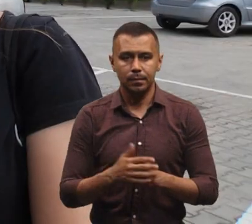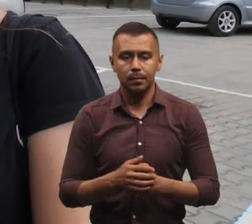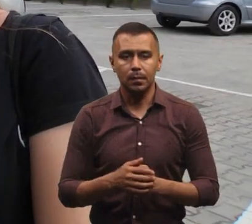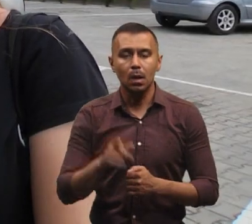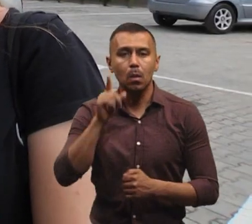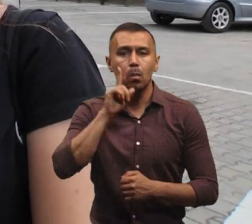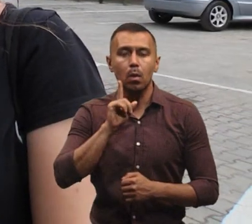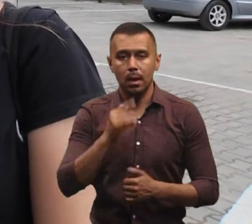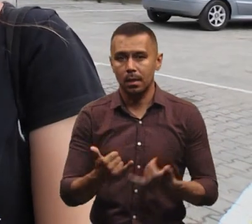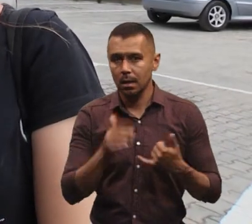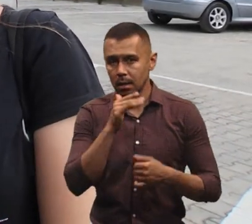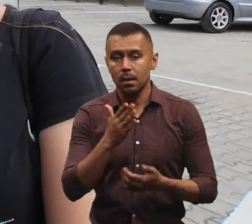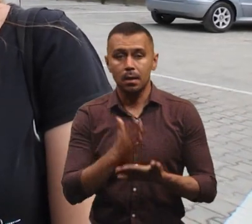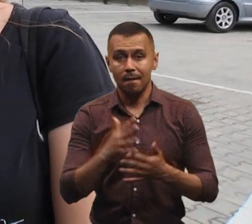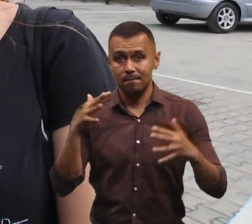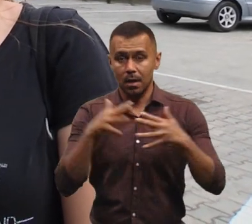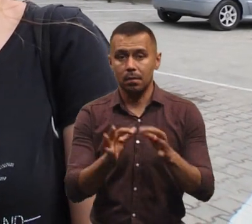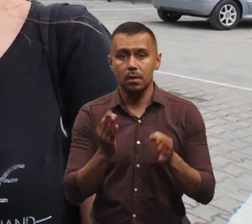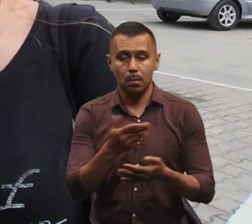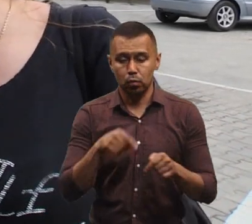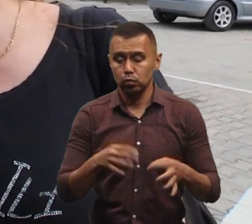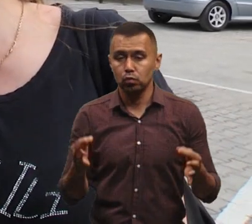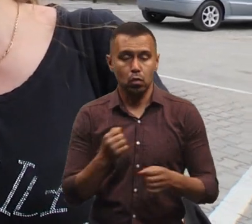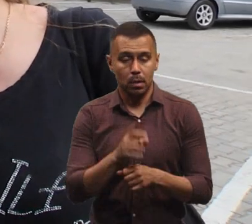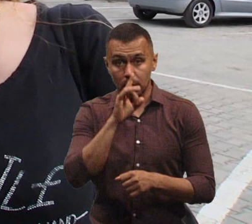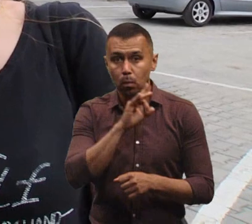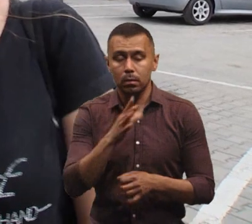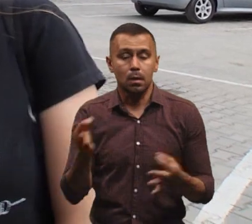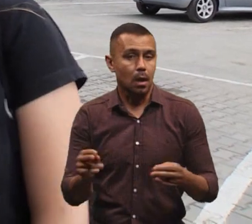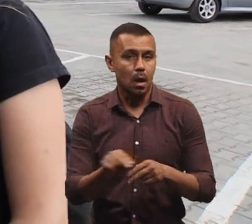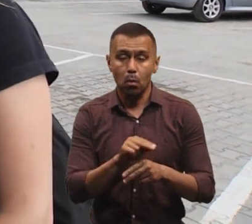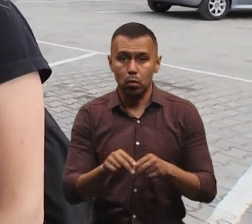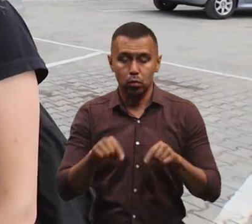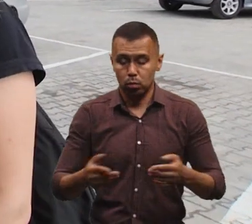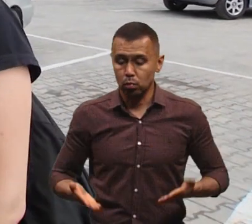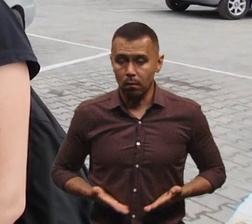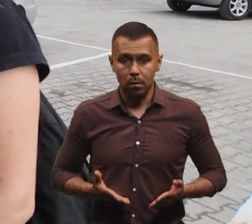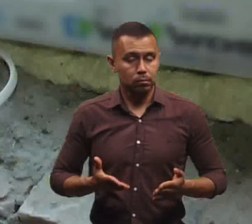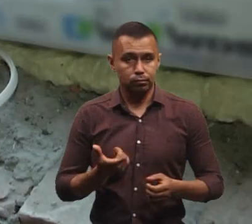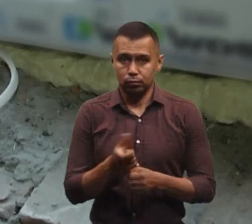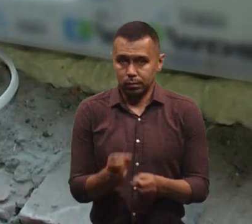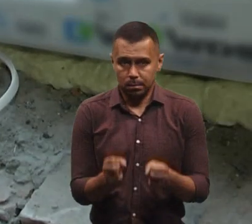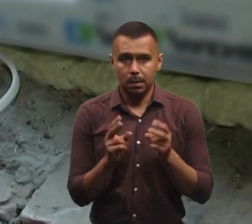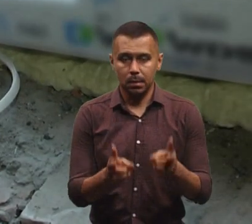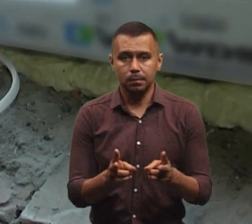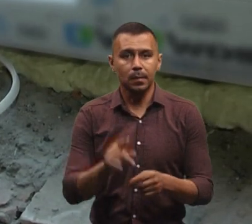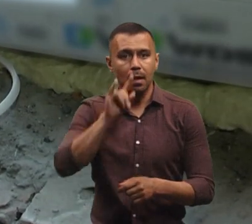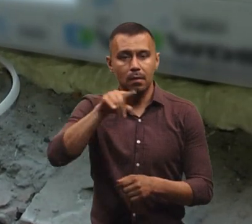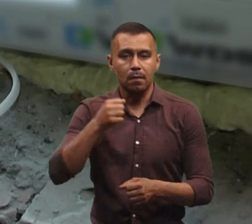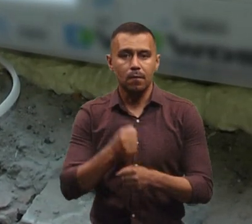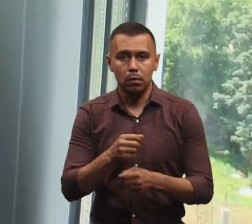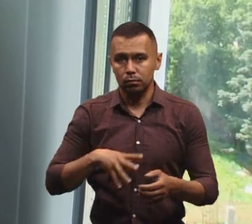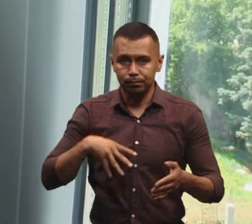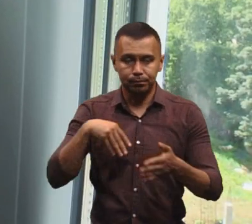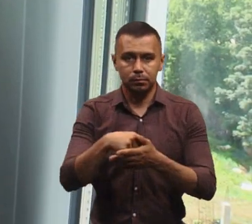Поки на даний час йде війна, звісно, ми тут нічого робити не будемо, ніякі ремонти, і тут проживати дуже опасно. Вікна виготовили за